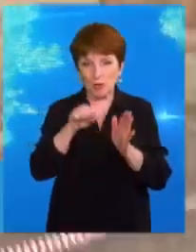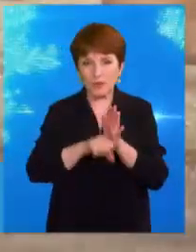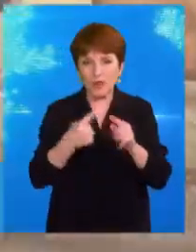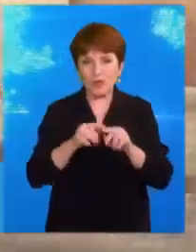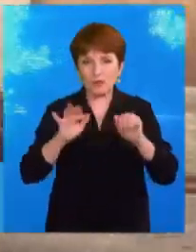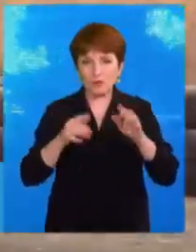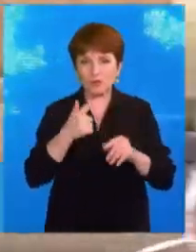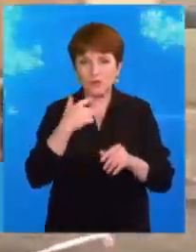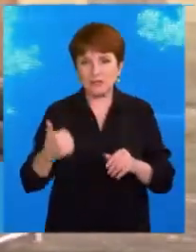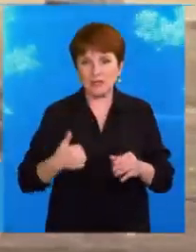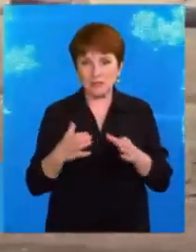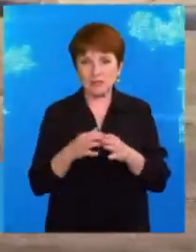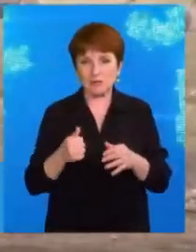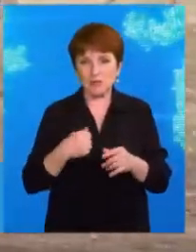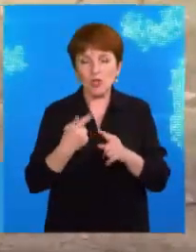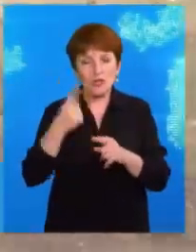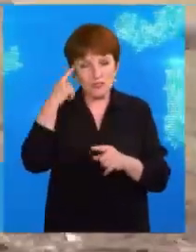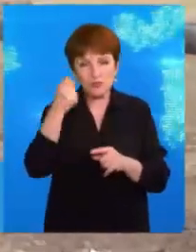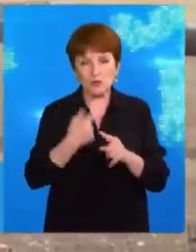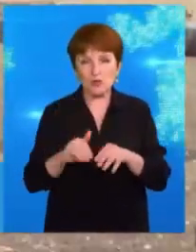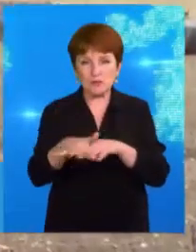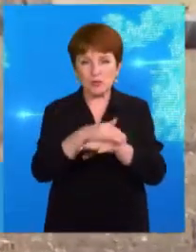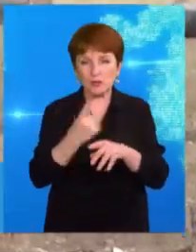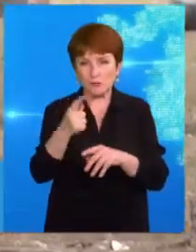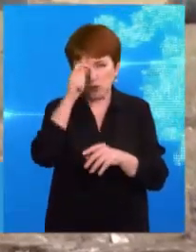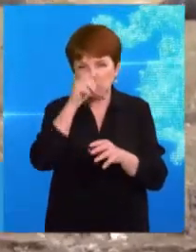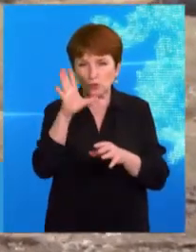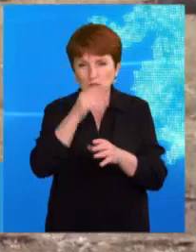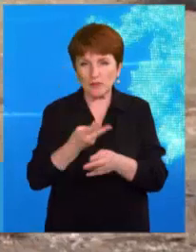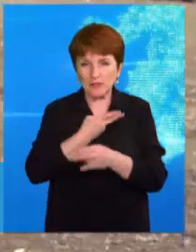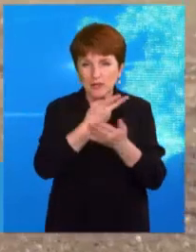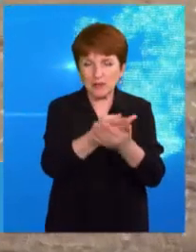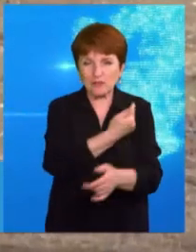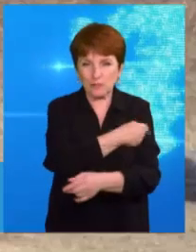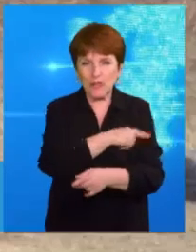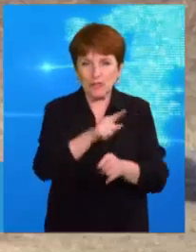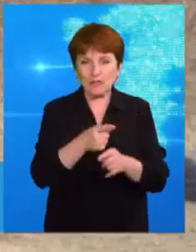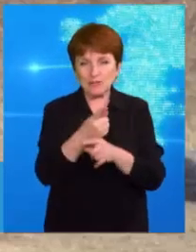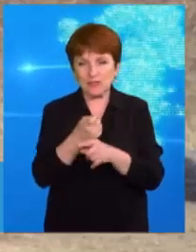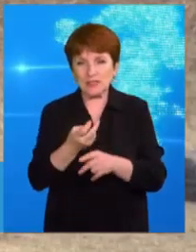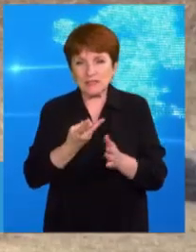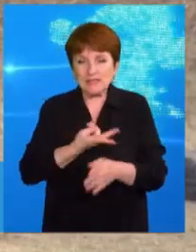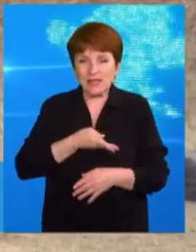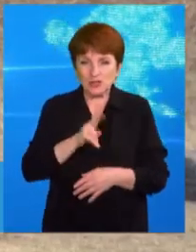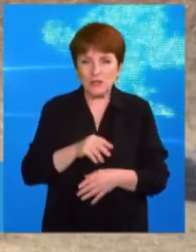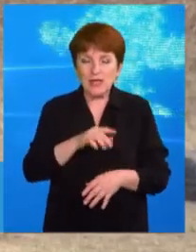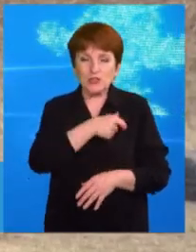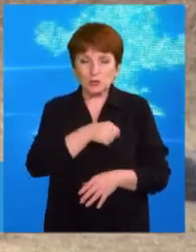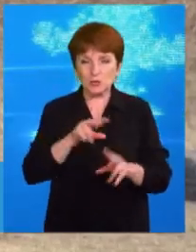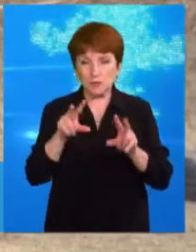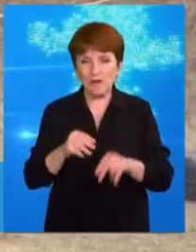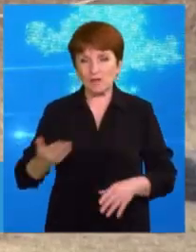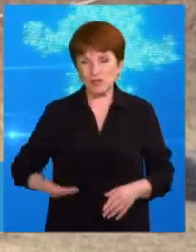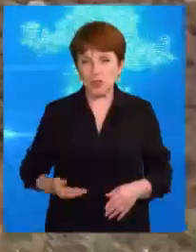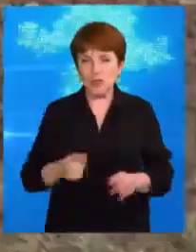случилось в Красноармейском районе. Известно, что с полигона обоих мужчин успели доставить в больницу. Там стрелявший скончался, инструктор выжил. По